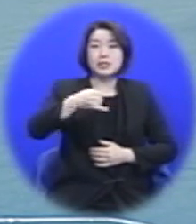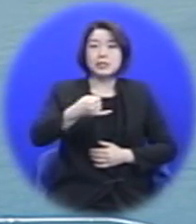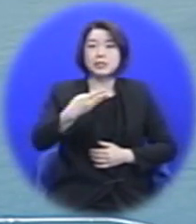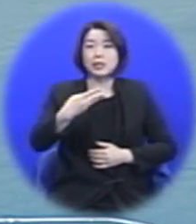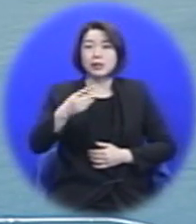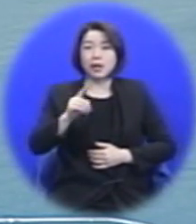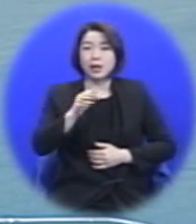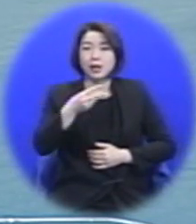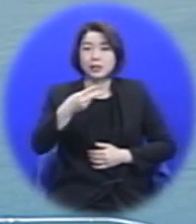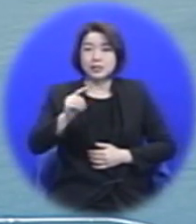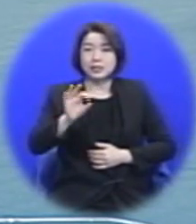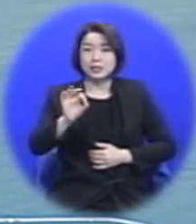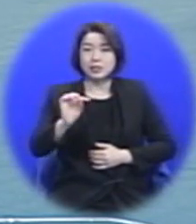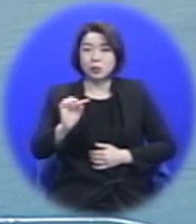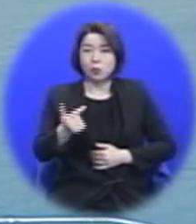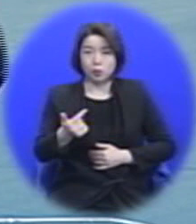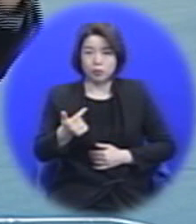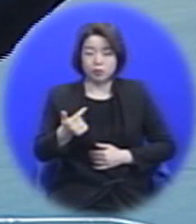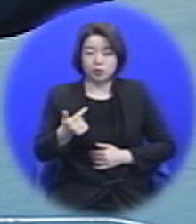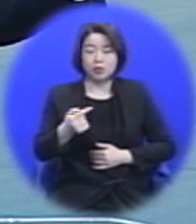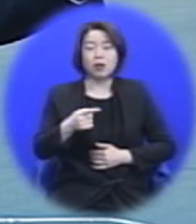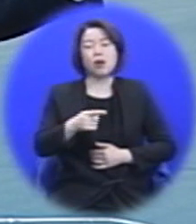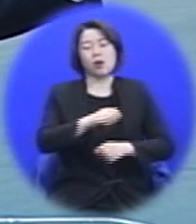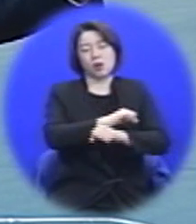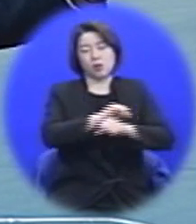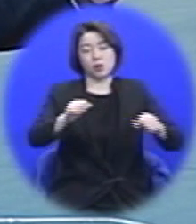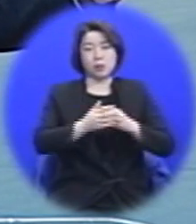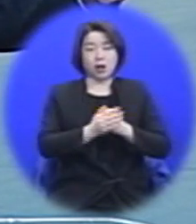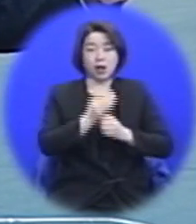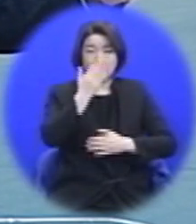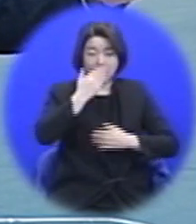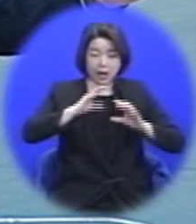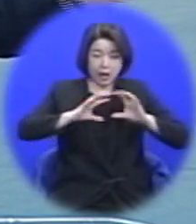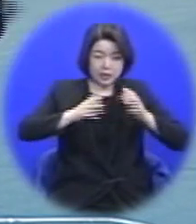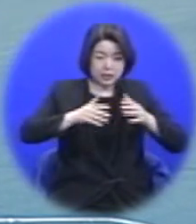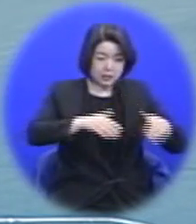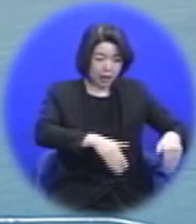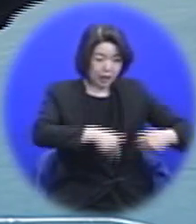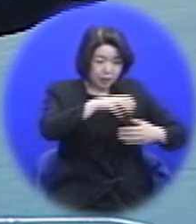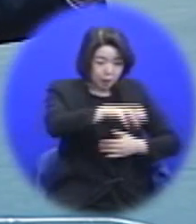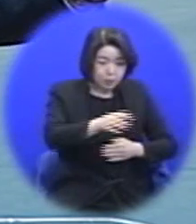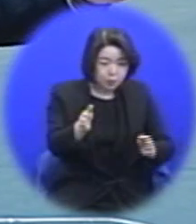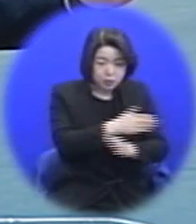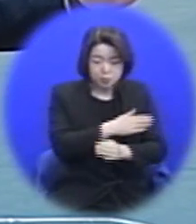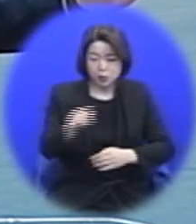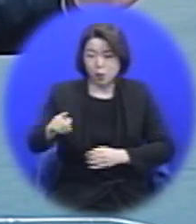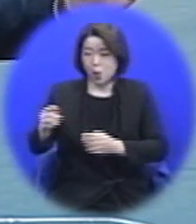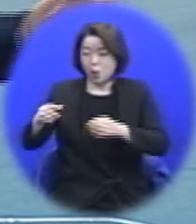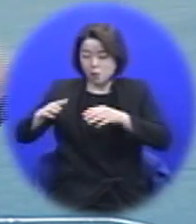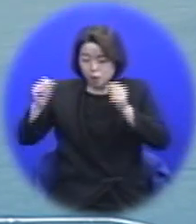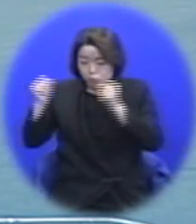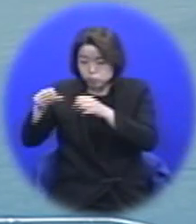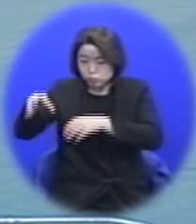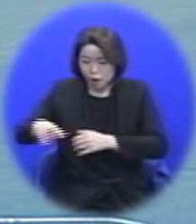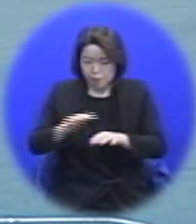1600스타디온이라고 나오는데 이스라엘의 남쪽과 북쪽까지의 거리를 말합니다. 모든 땅을 의미하는